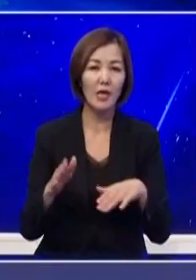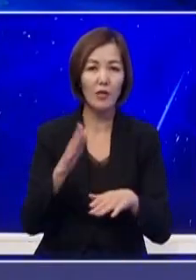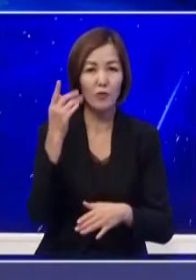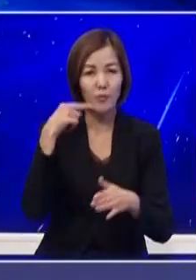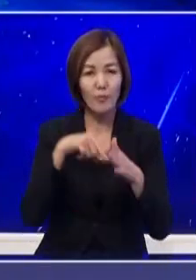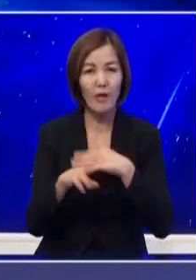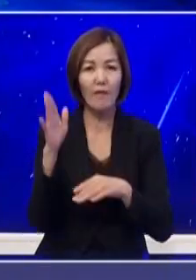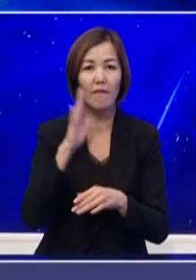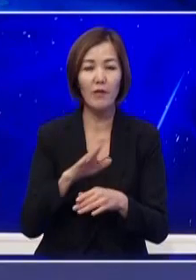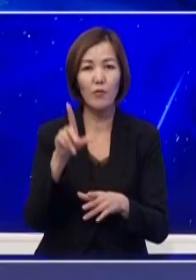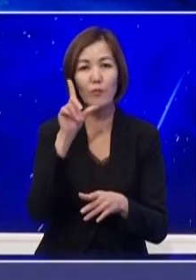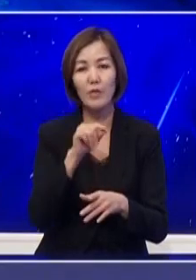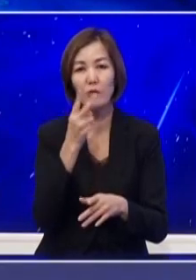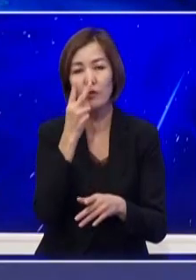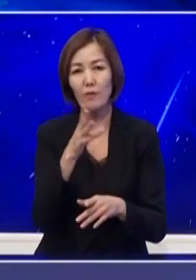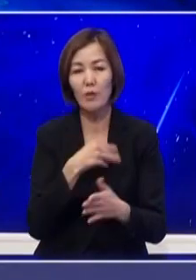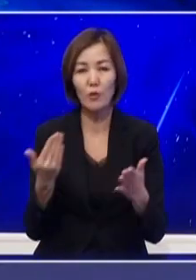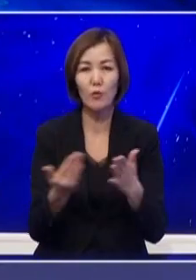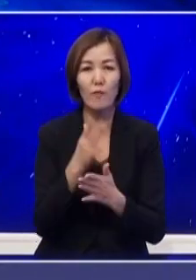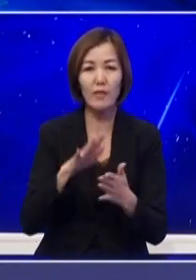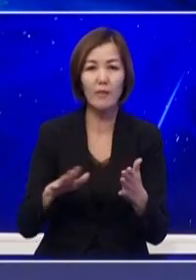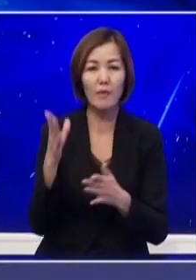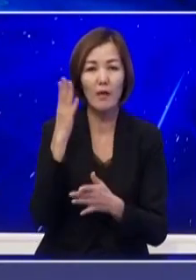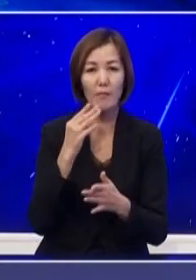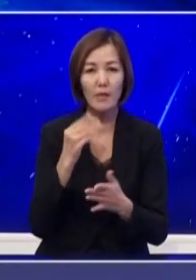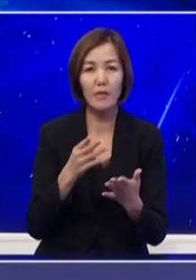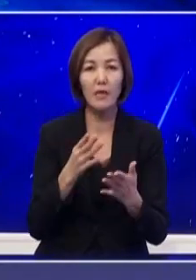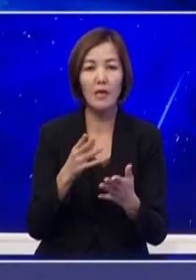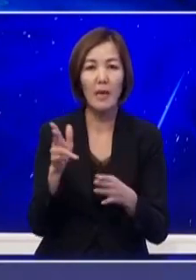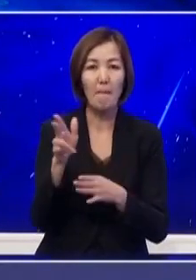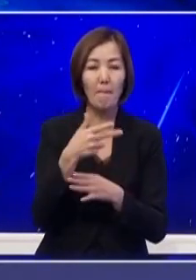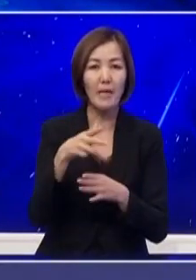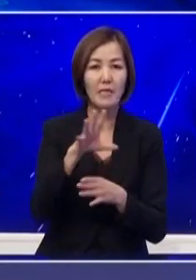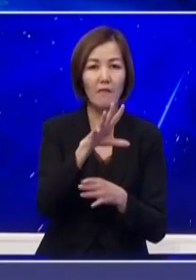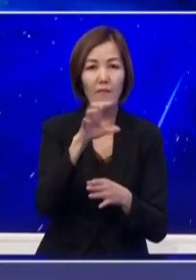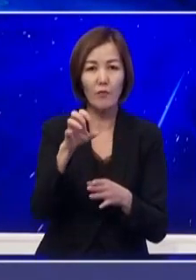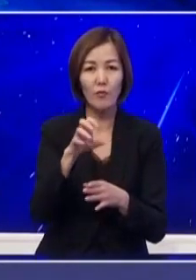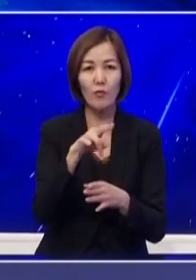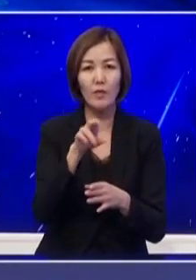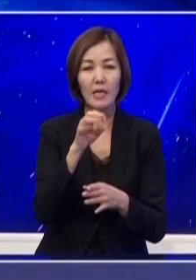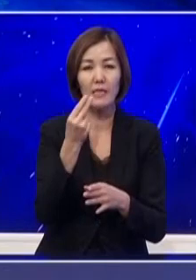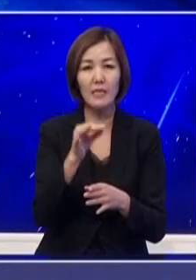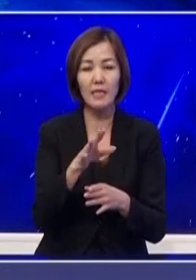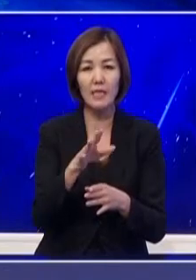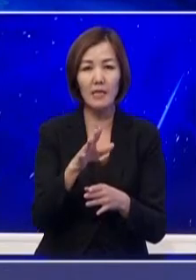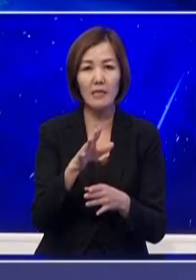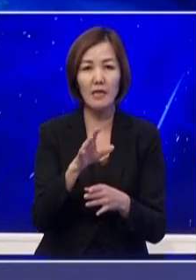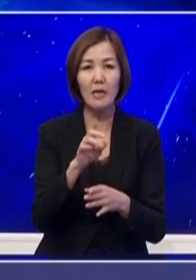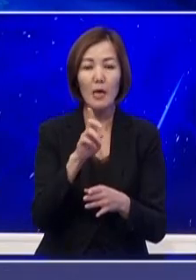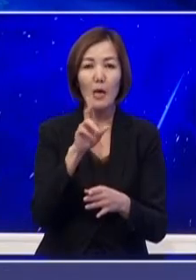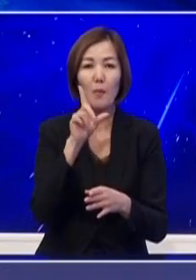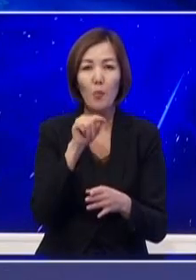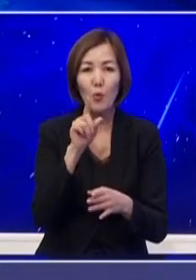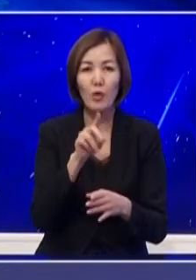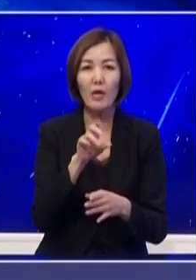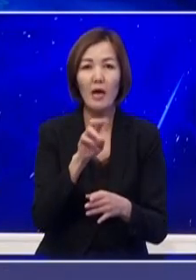Ныряющую под водой птицу заметили на новой набережной в Алматы. Ее снял местный фотограф Дмитрий Доценко. Бурая аляпка или